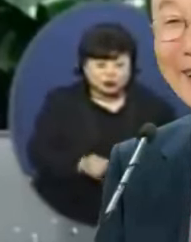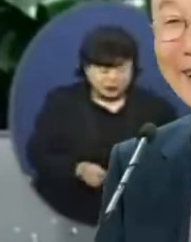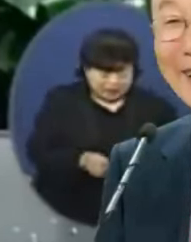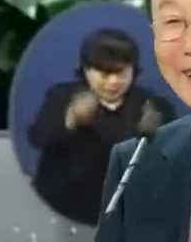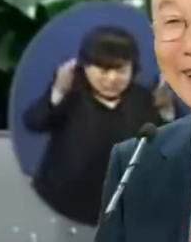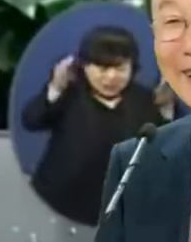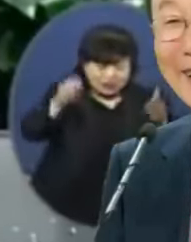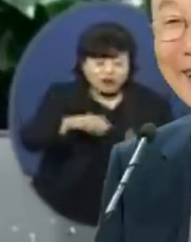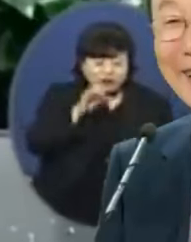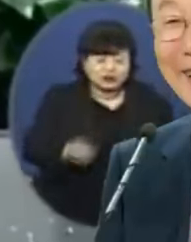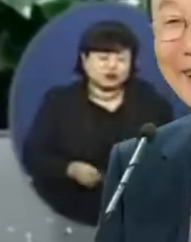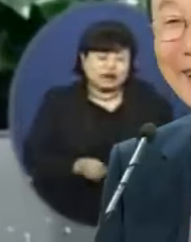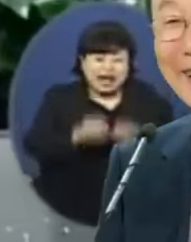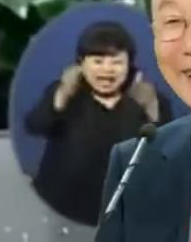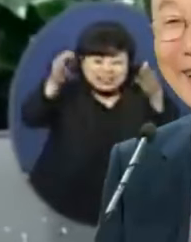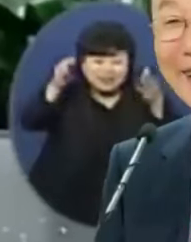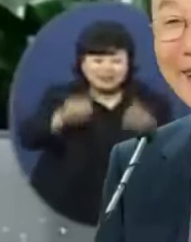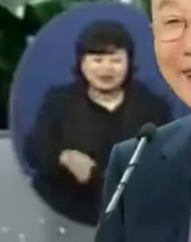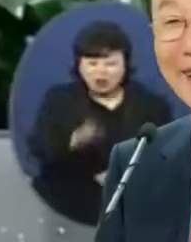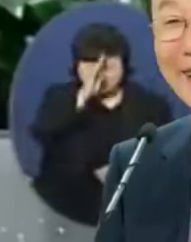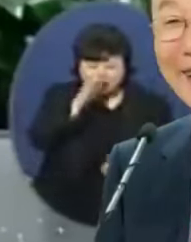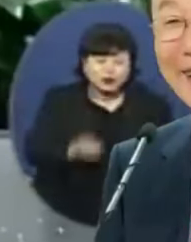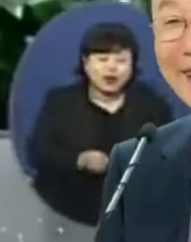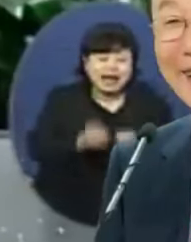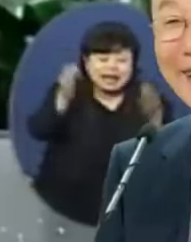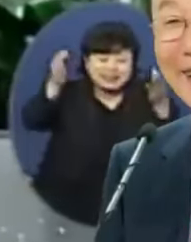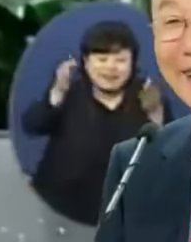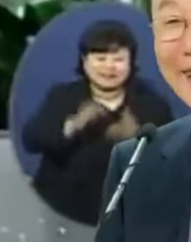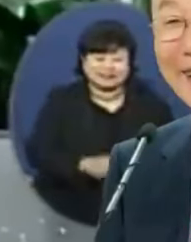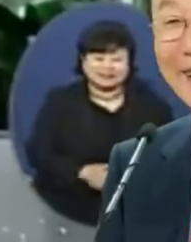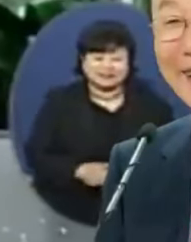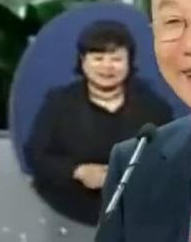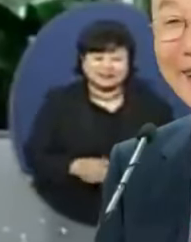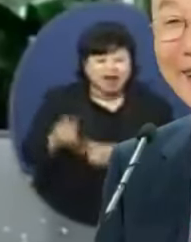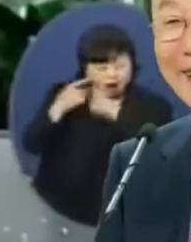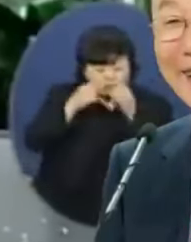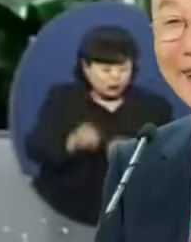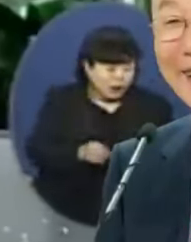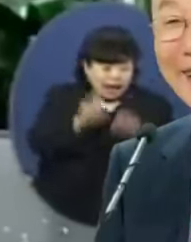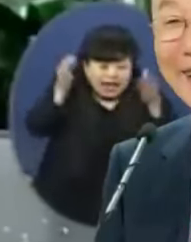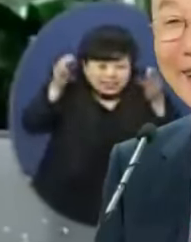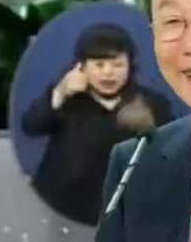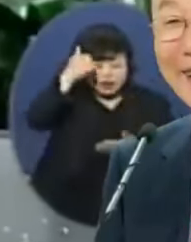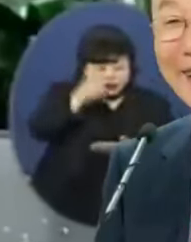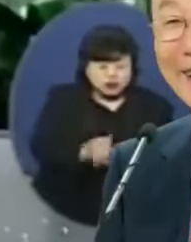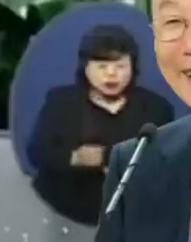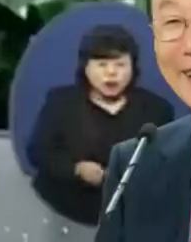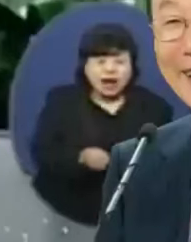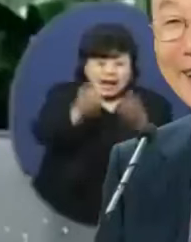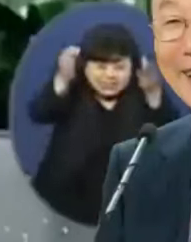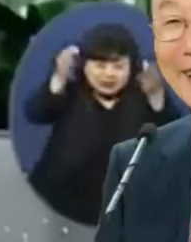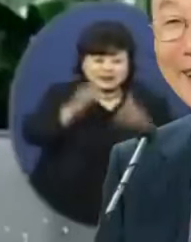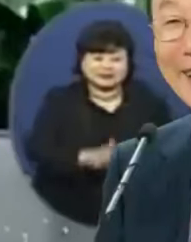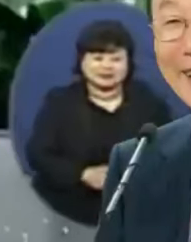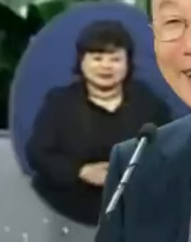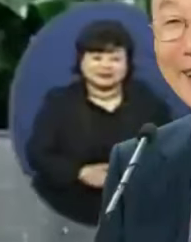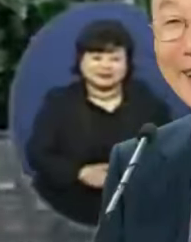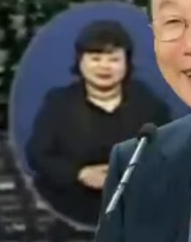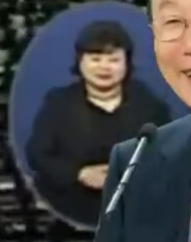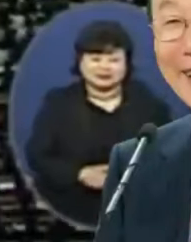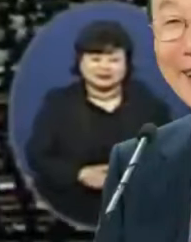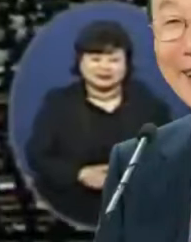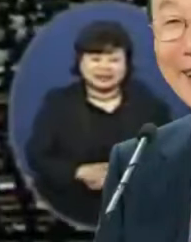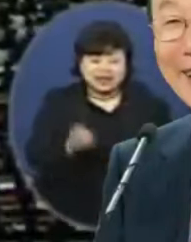갈라지고 저주도 갈라지고 질병도 갈라지고 허물도 갈라지고 죄도 갈라지는 것입니다. 갈라진